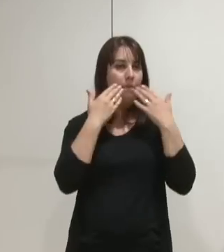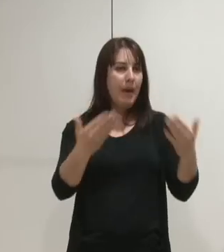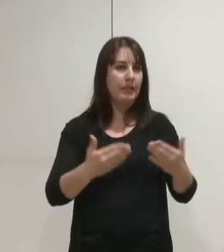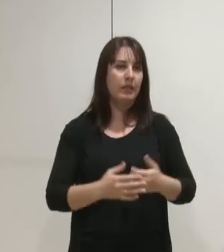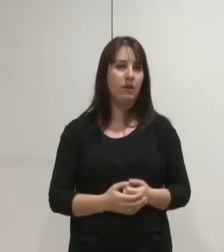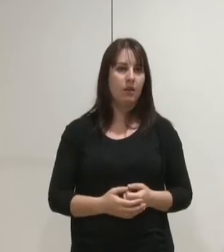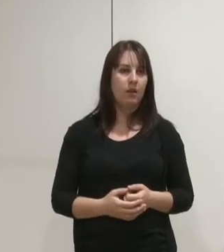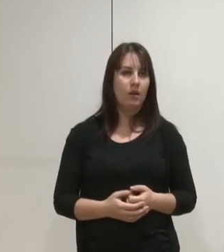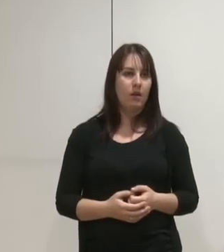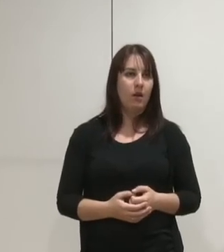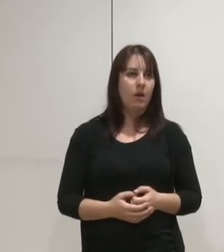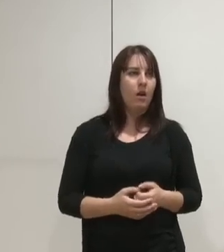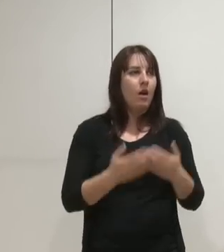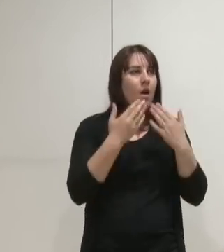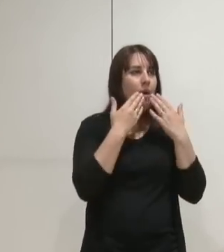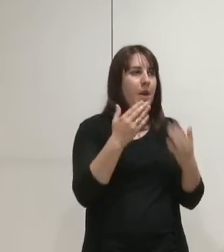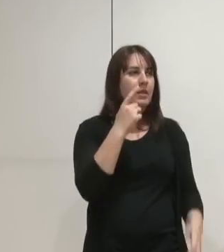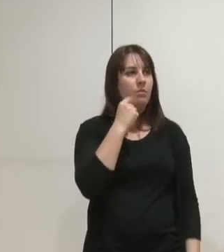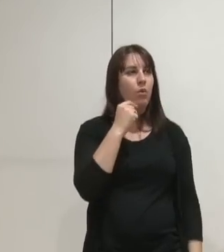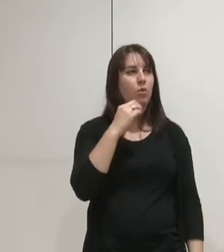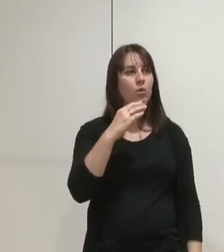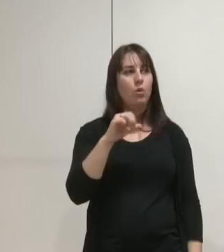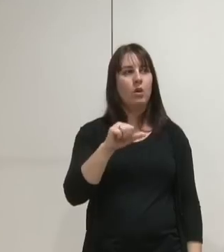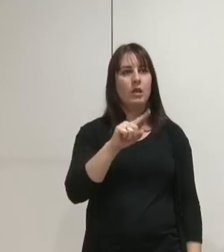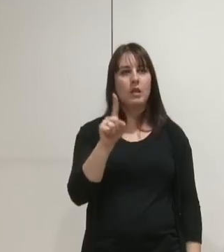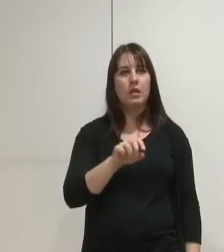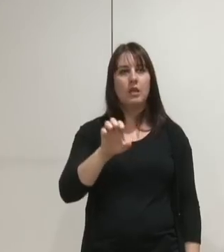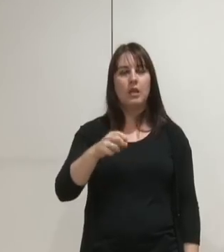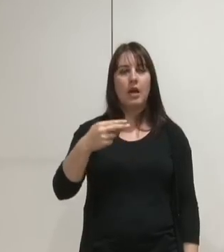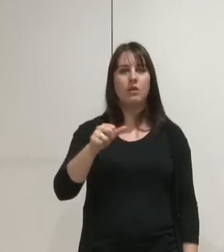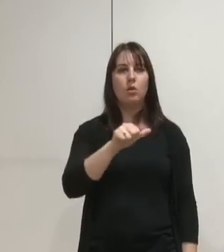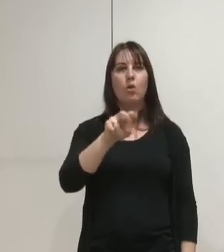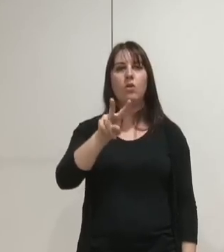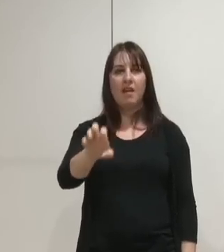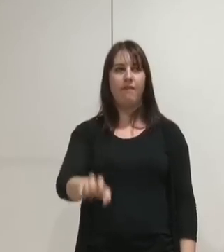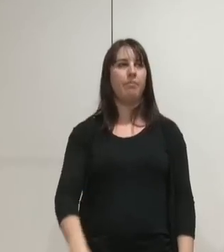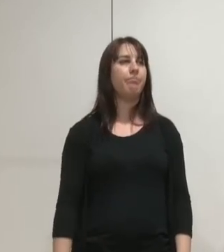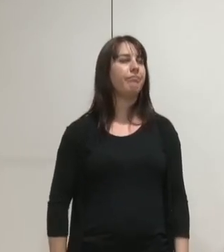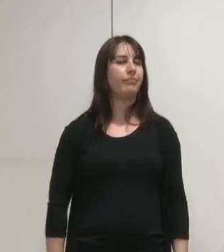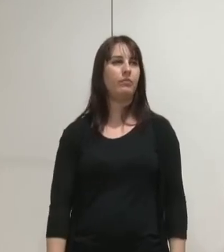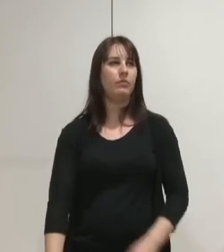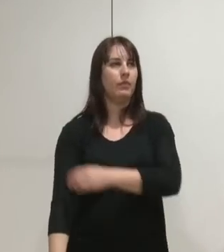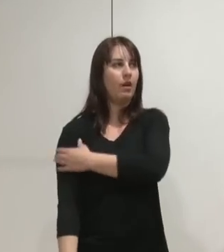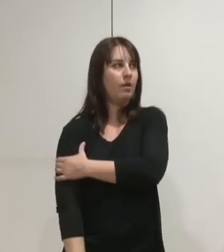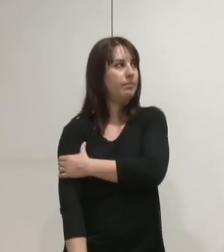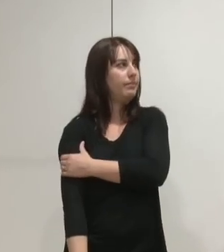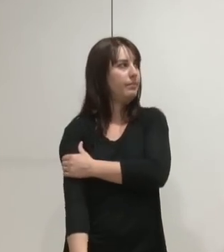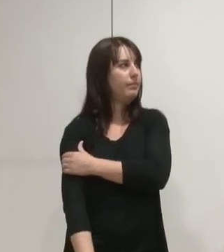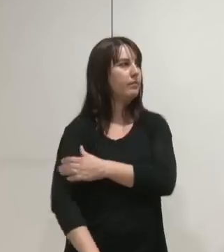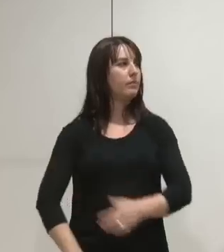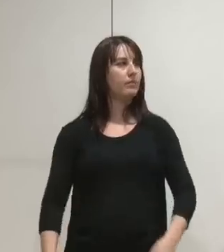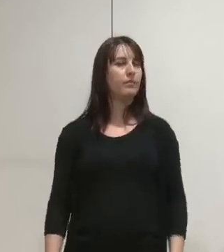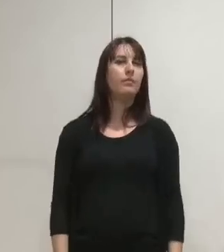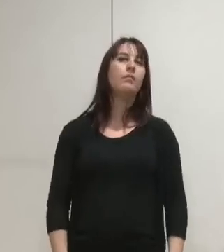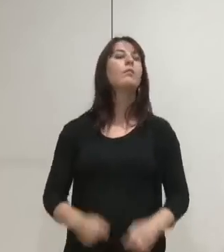merci merci Monsieur casazenav oui merci moi ce qui